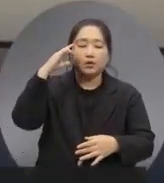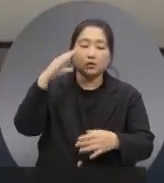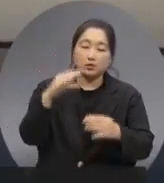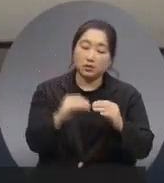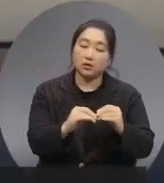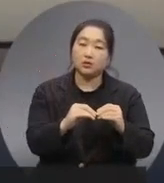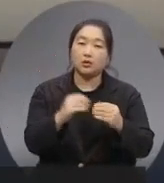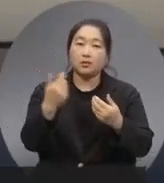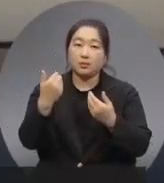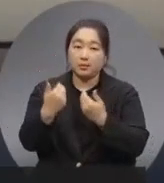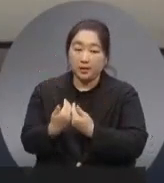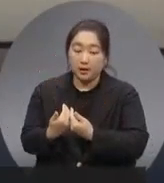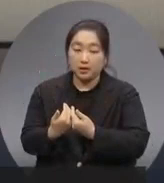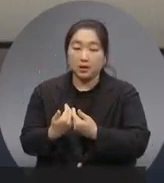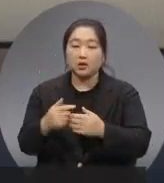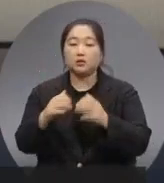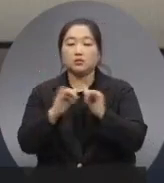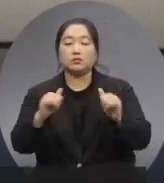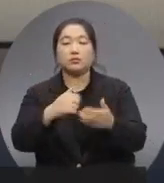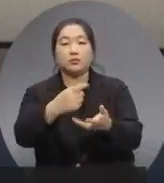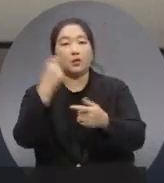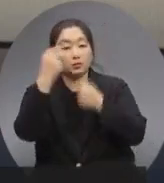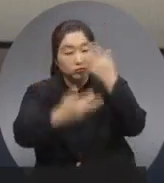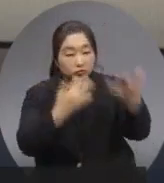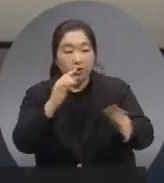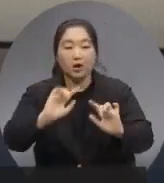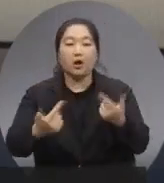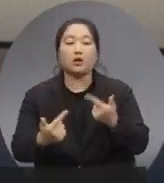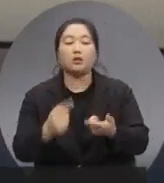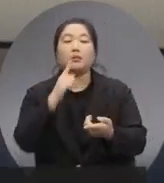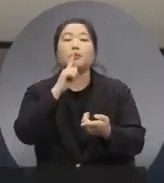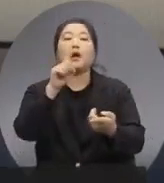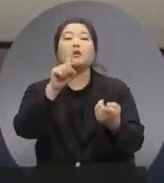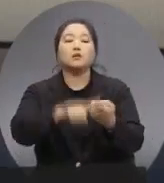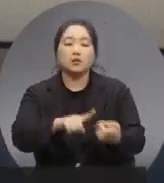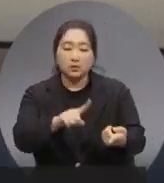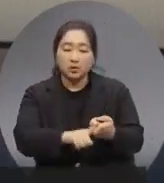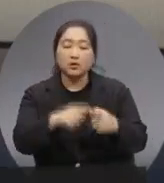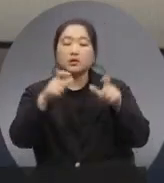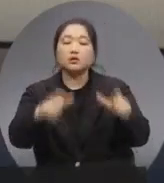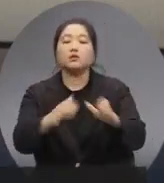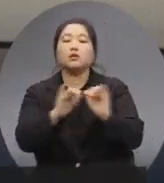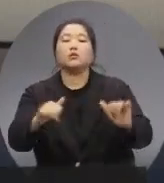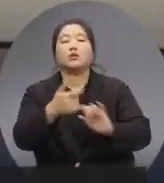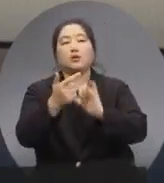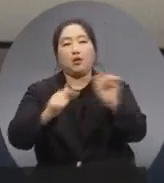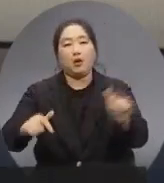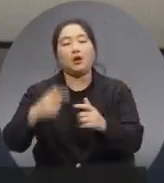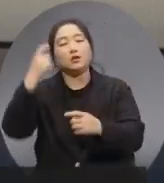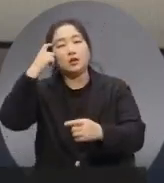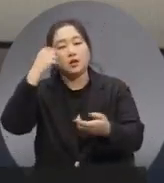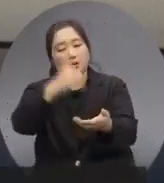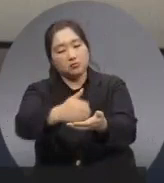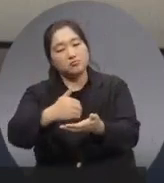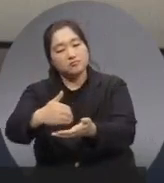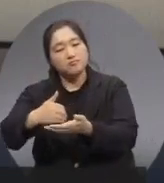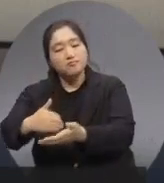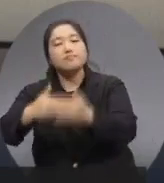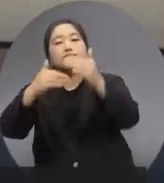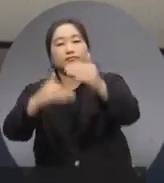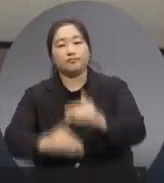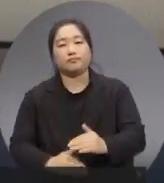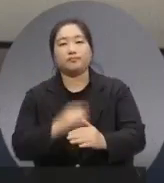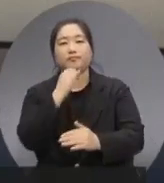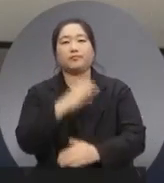당초부터 찬반으로 어떤 지역주민의 의견을 물은 건 아니었거든요 그대로 이제 지역주민의 다양한 의견을 수렴하는